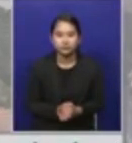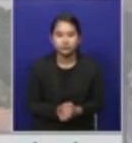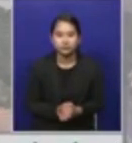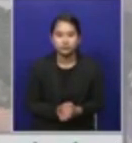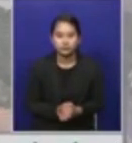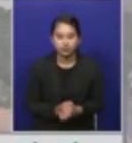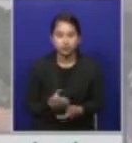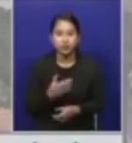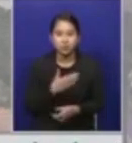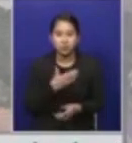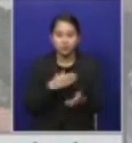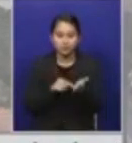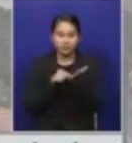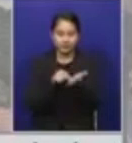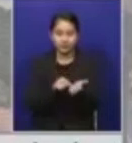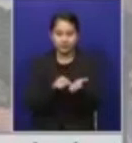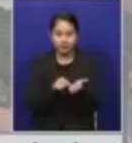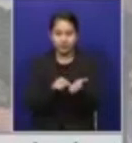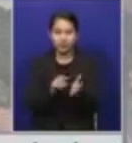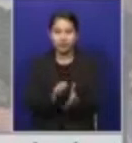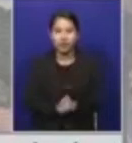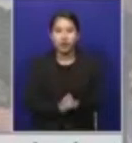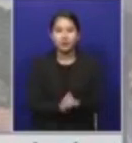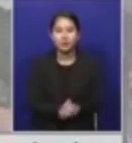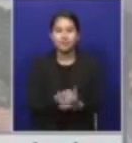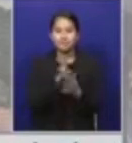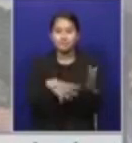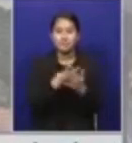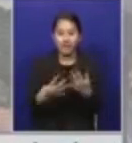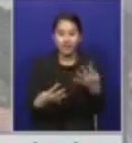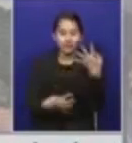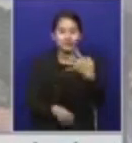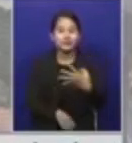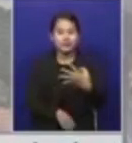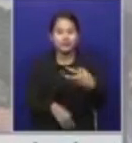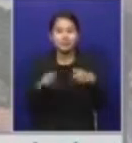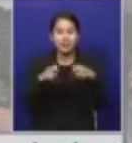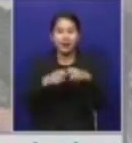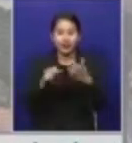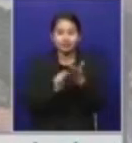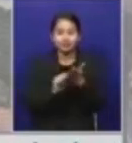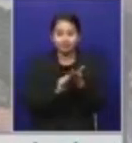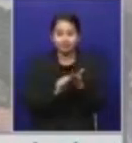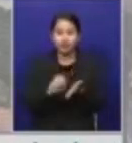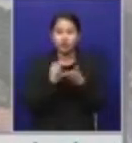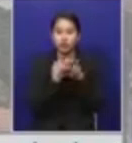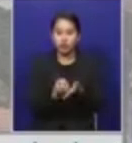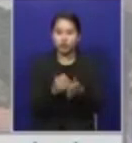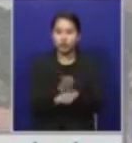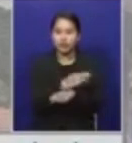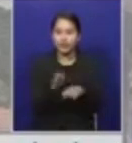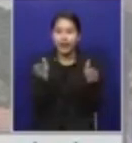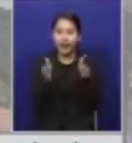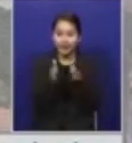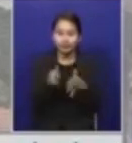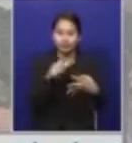ผมจะขอเสนอนะครับถนน4สายเพื่อแก้ปัญหานะครับแล้วก็ช่วยคนตัวเล็กนะครับ